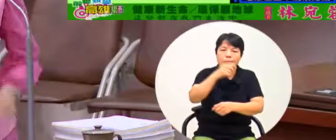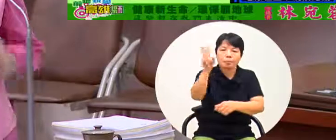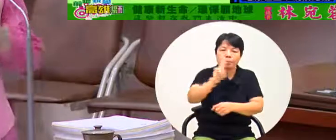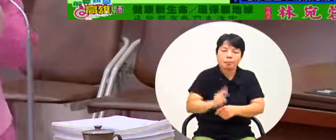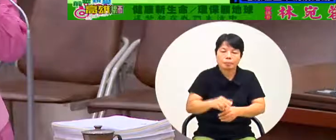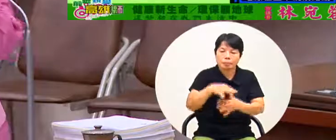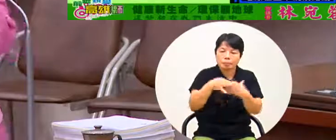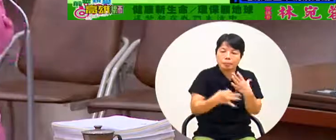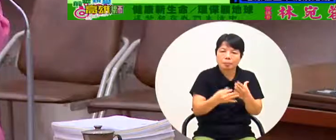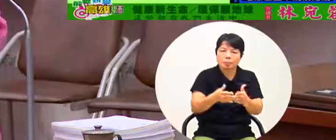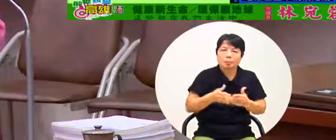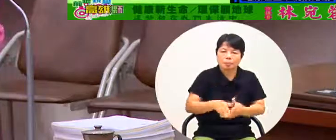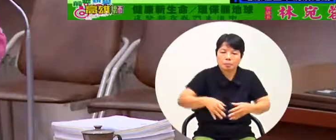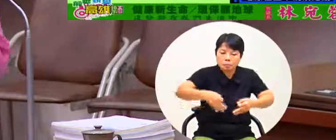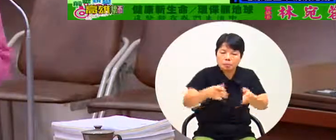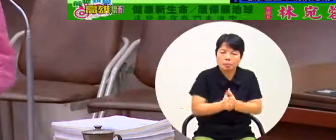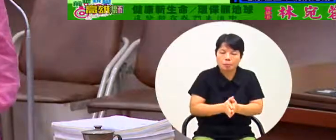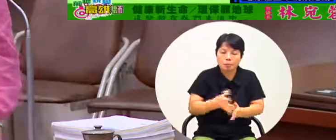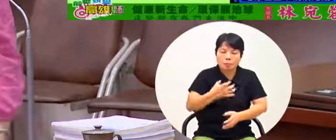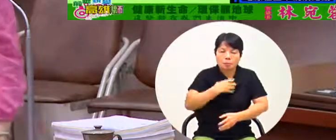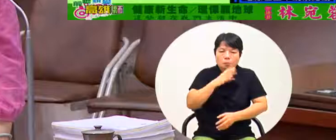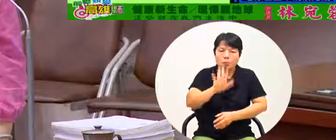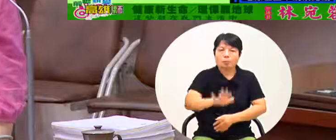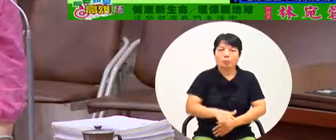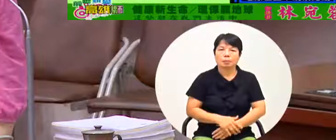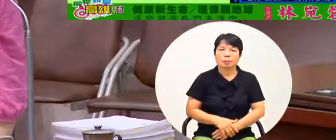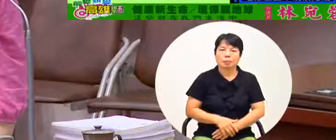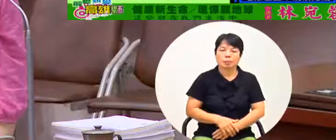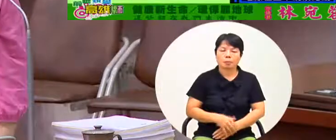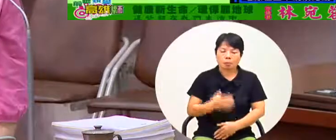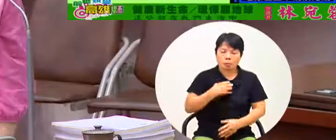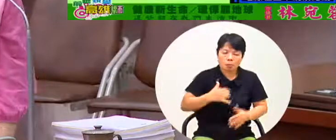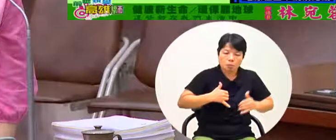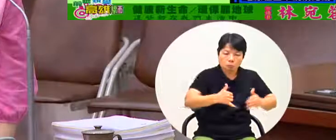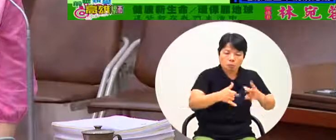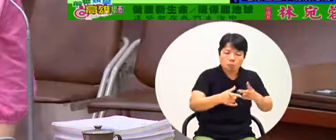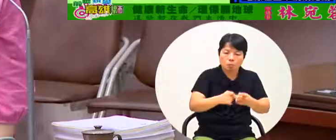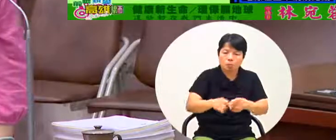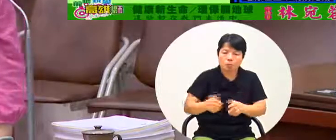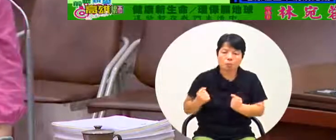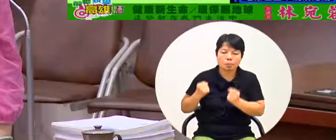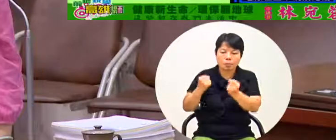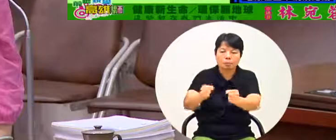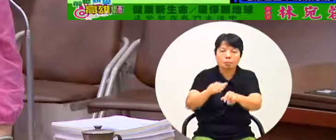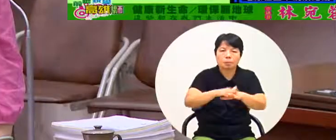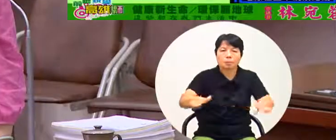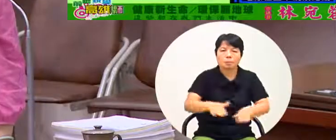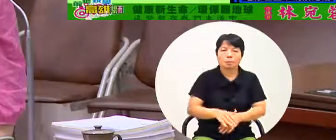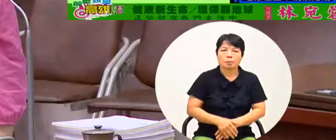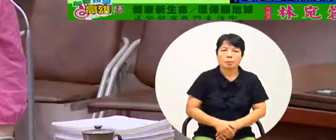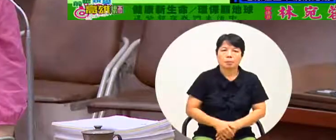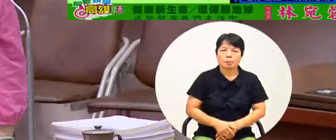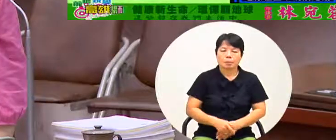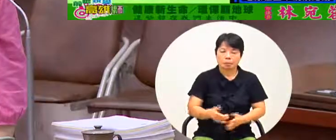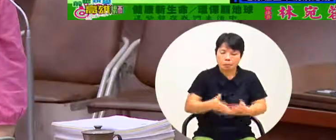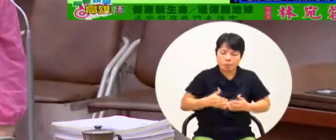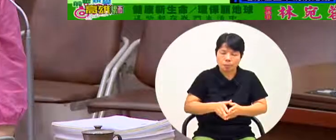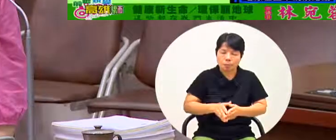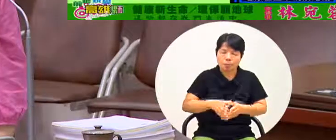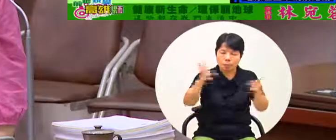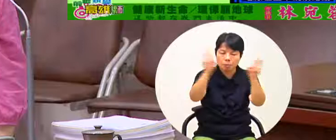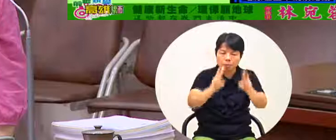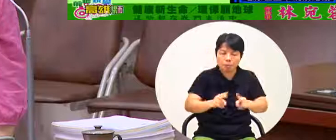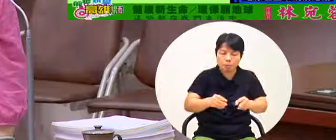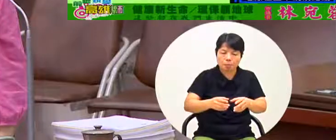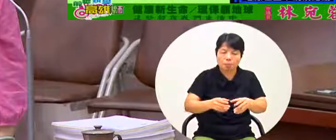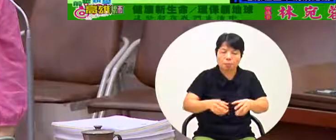有危及到道路行车安全，它如果要电缆地下的时候，地下化，它的经费是